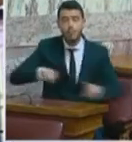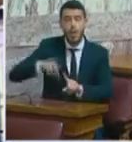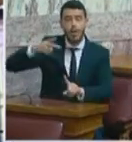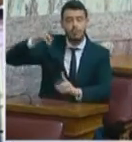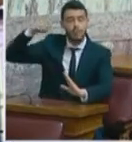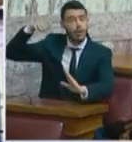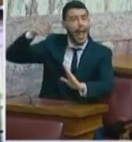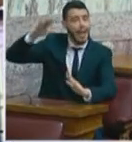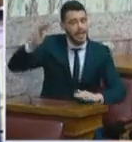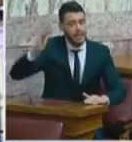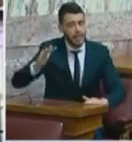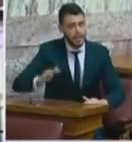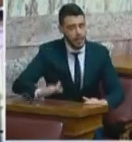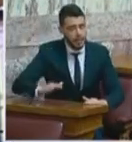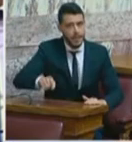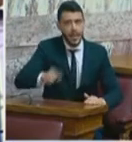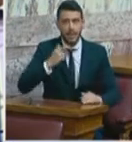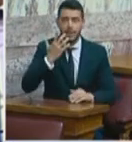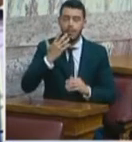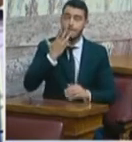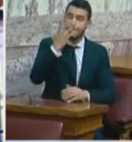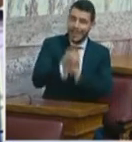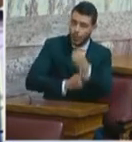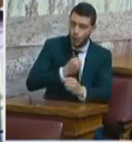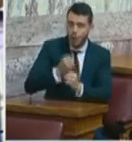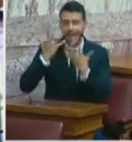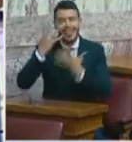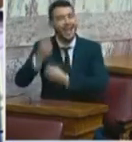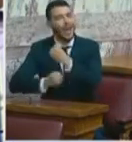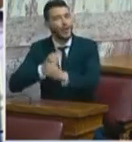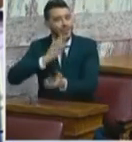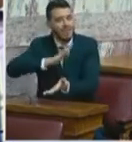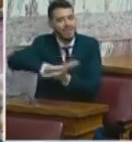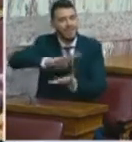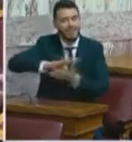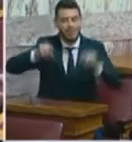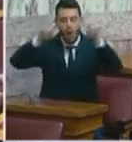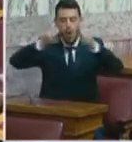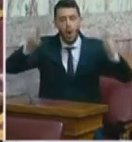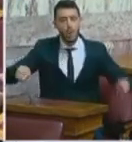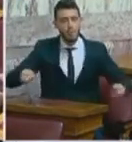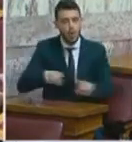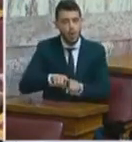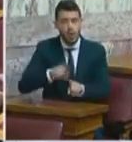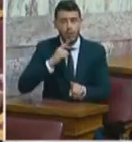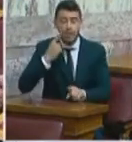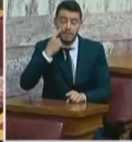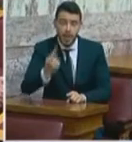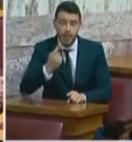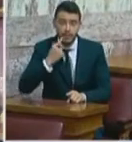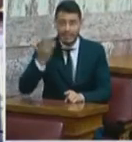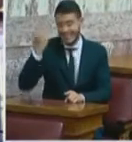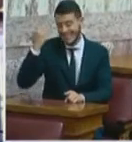των ομολόγων δεκαετών, 7 ετών, 5 ετών, και βεβαίως διαπιστώσατε, όλοι διαπιστώνουμε, τις τελευταίες μέρες υπάρχει μια αναταραχή σε